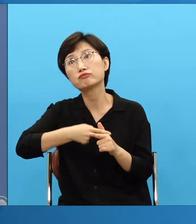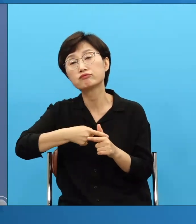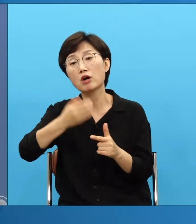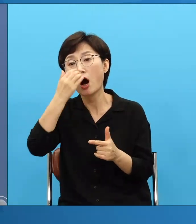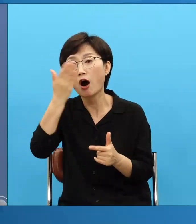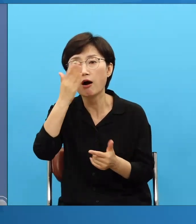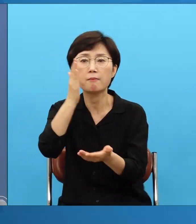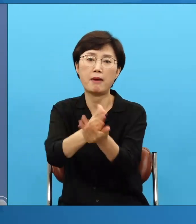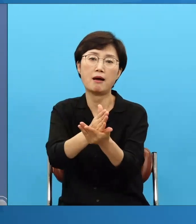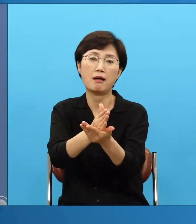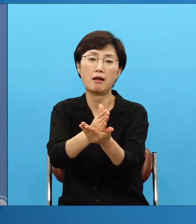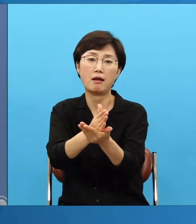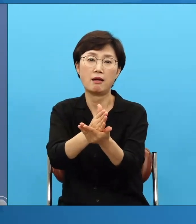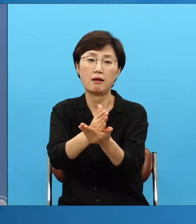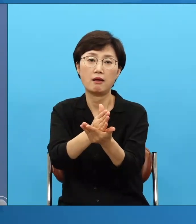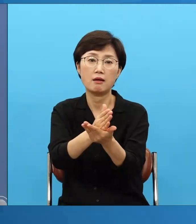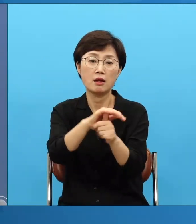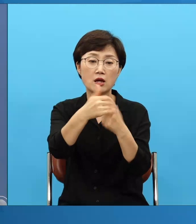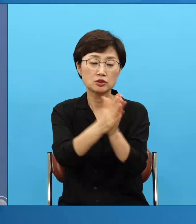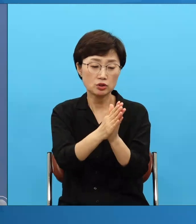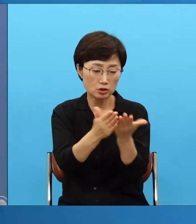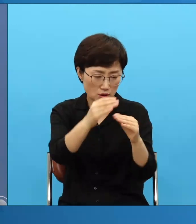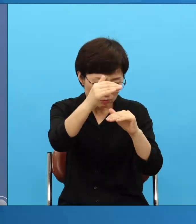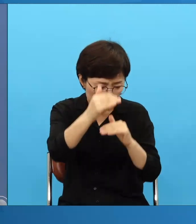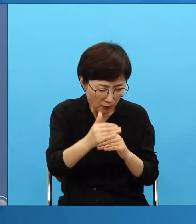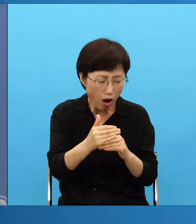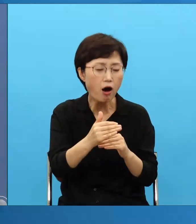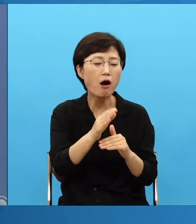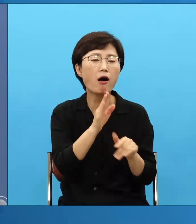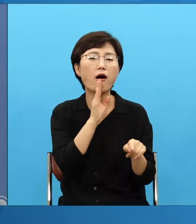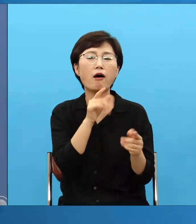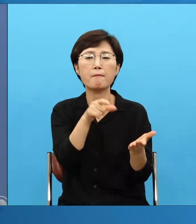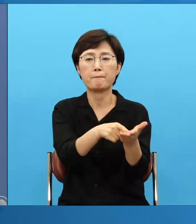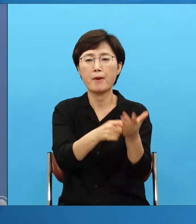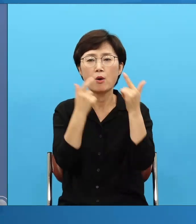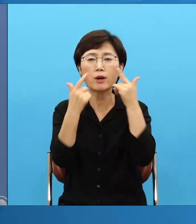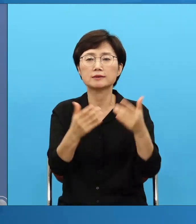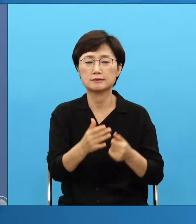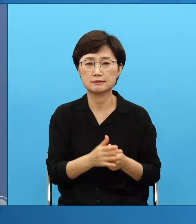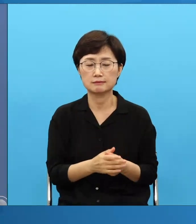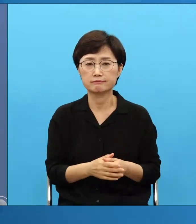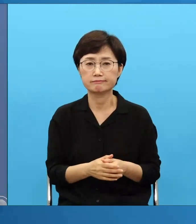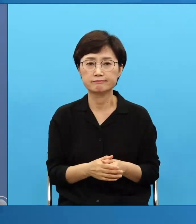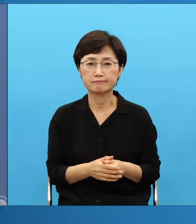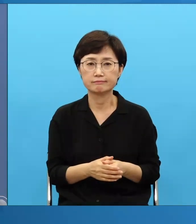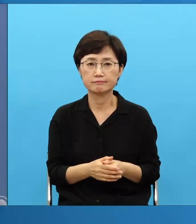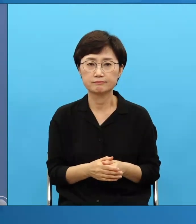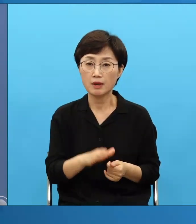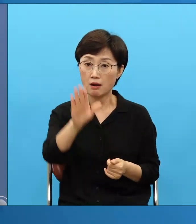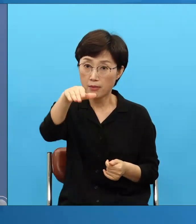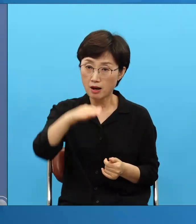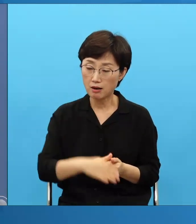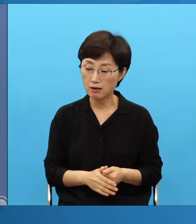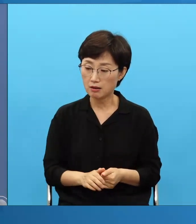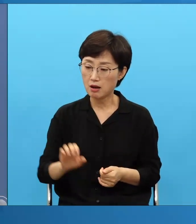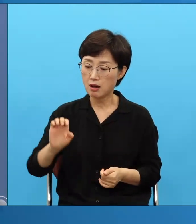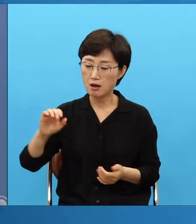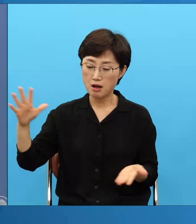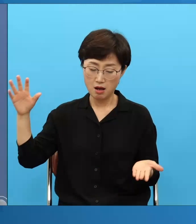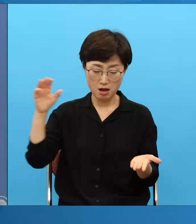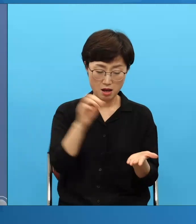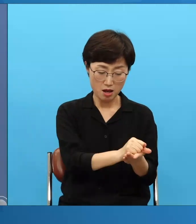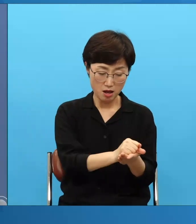hold of this? 성경의 가장 큰 응답이 이거예요. The greatest answer in the 그렇죠. Bible is this. 아니 포로대 갔는데 딴 거